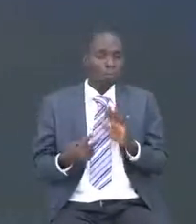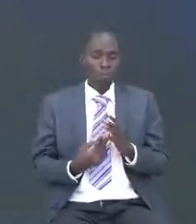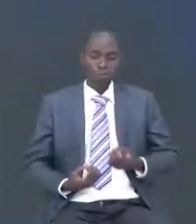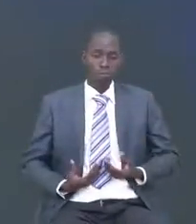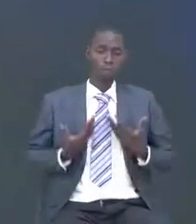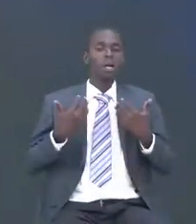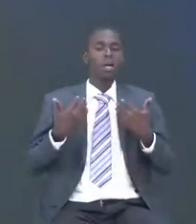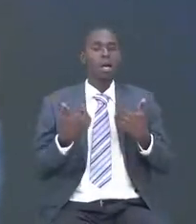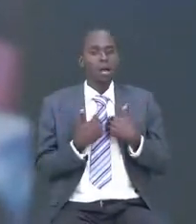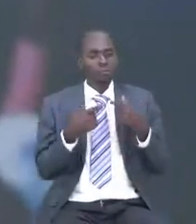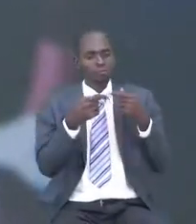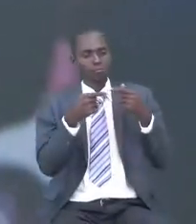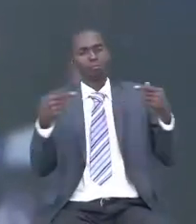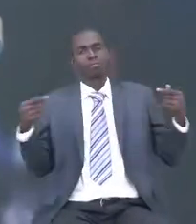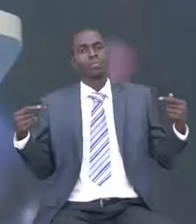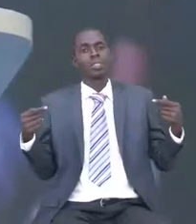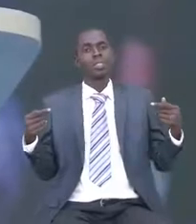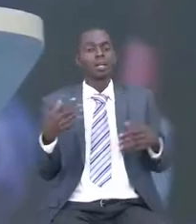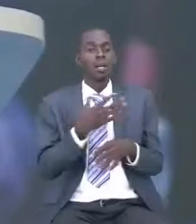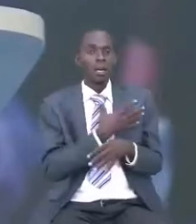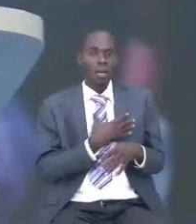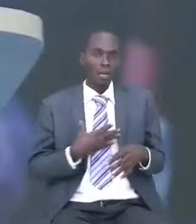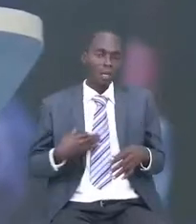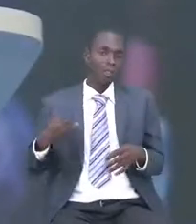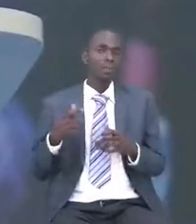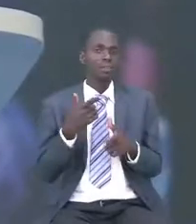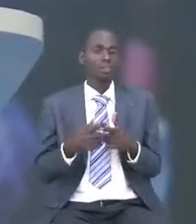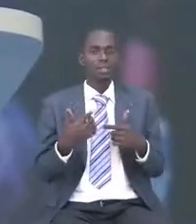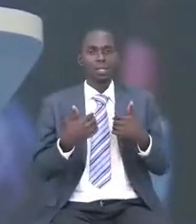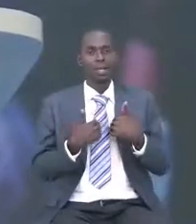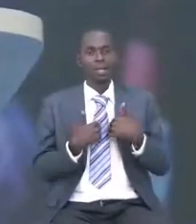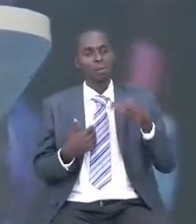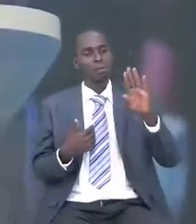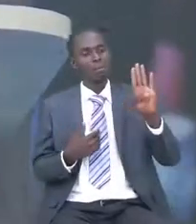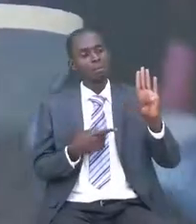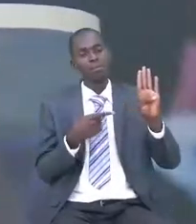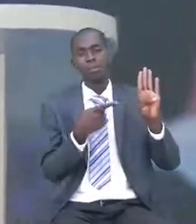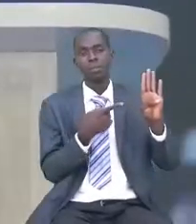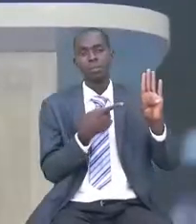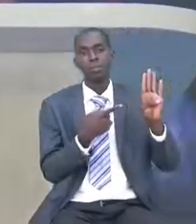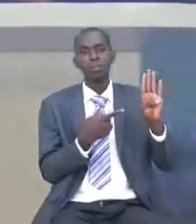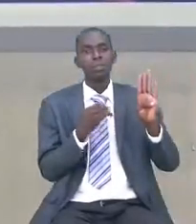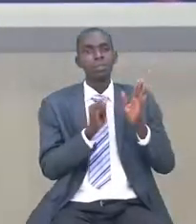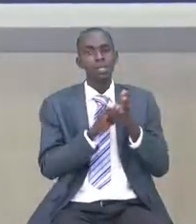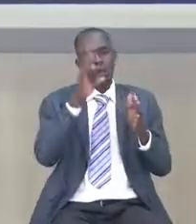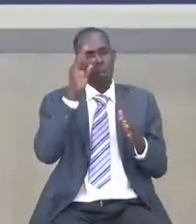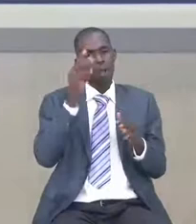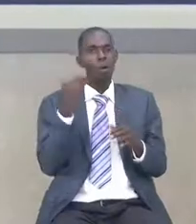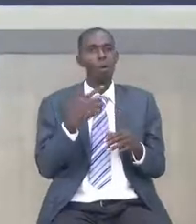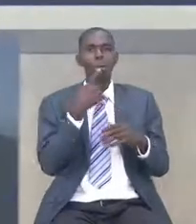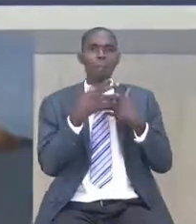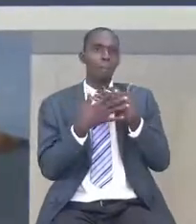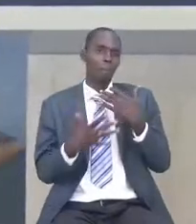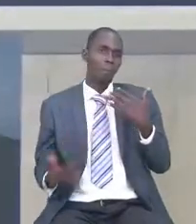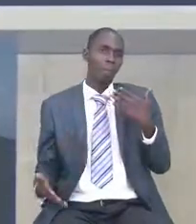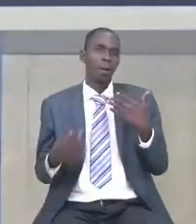les oppositions. Ensuite, il avait... Le saignement, cet homme saignait dans le